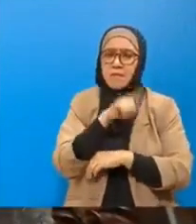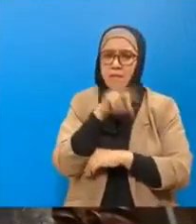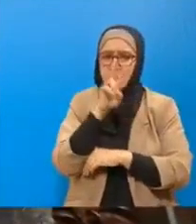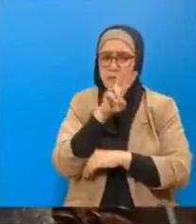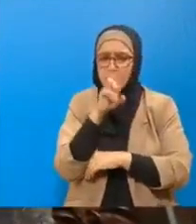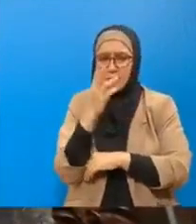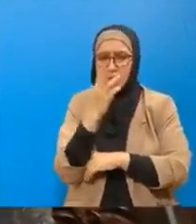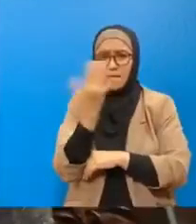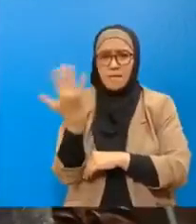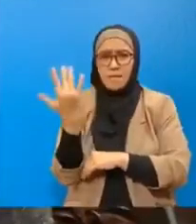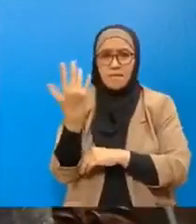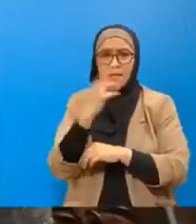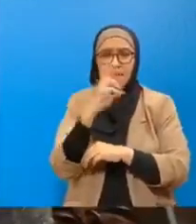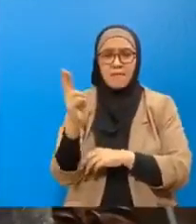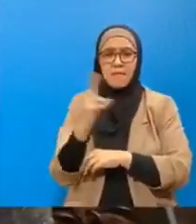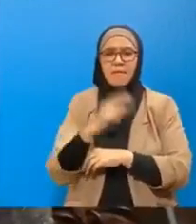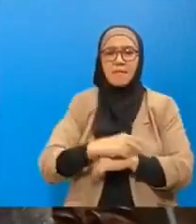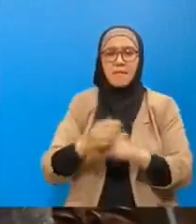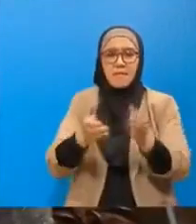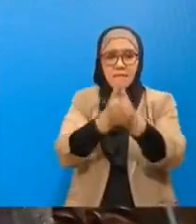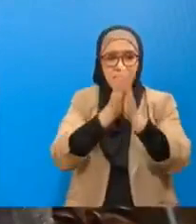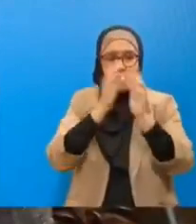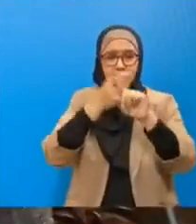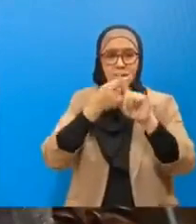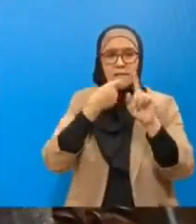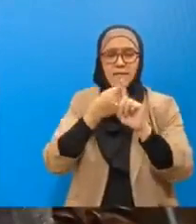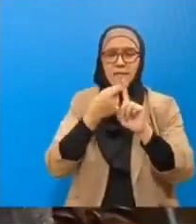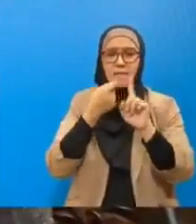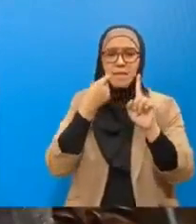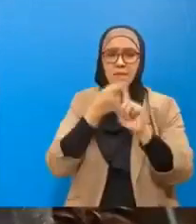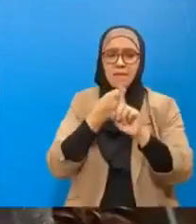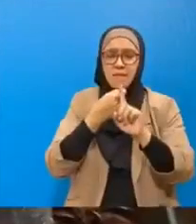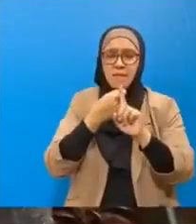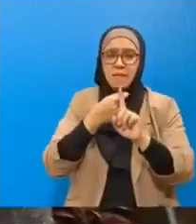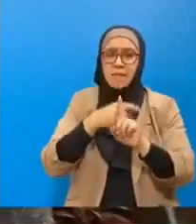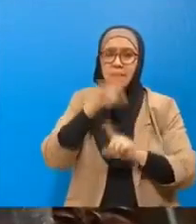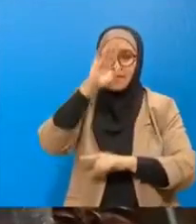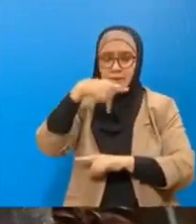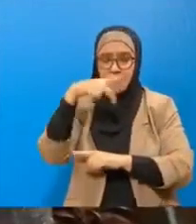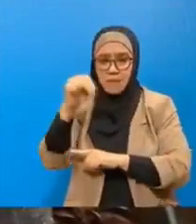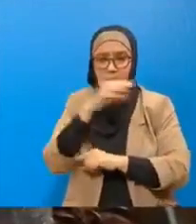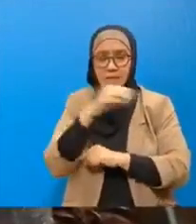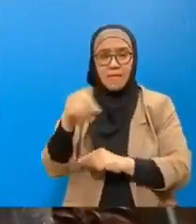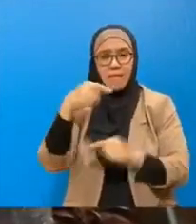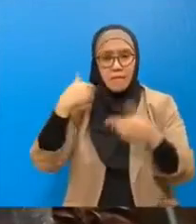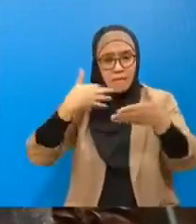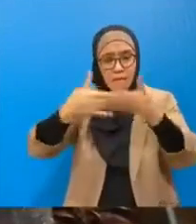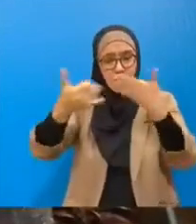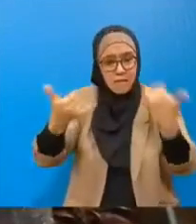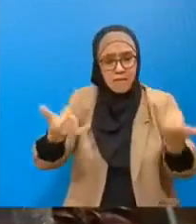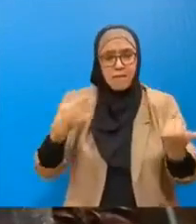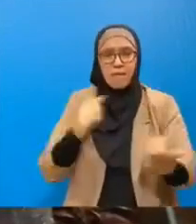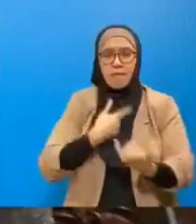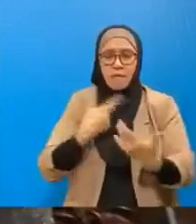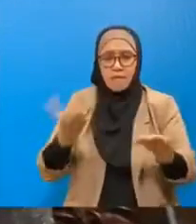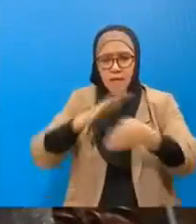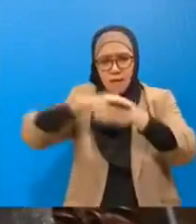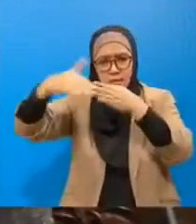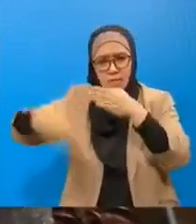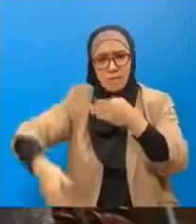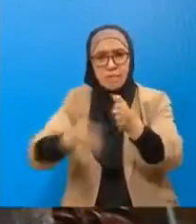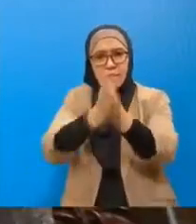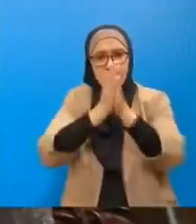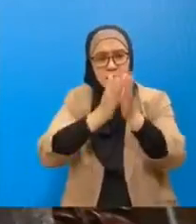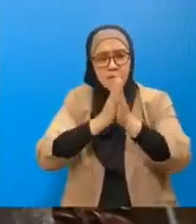TVN dan sehingga Kini kita telah Hai ever permohonan mereka yang